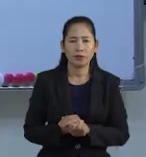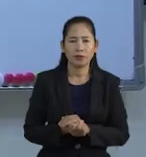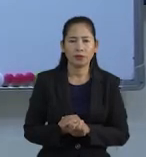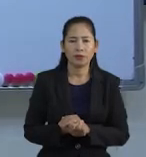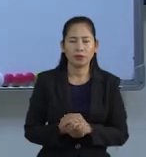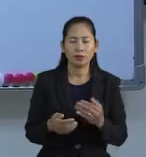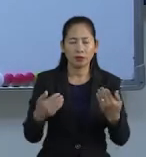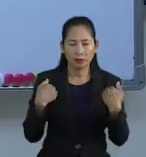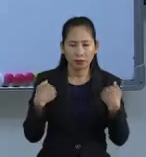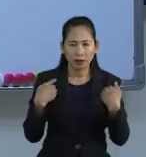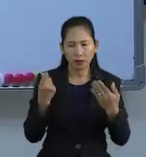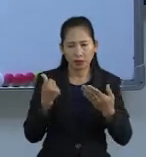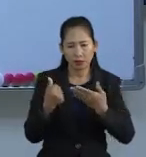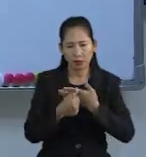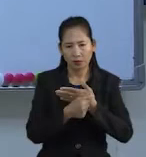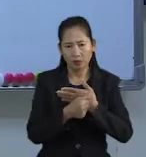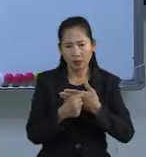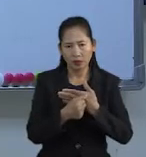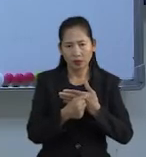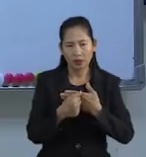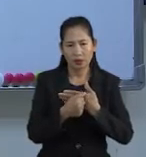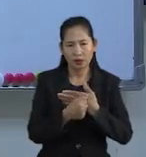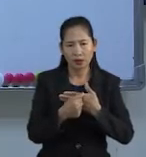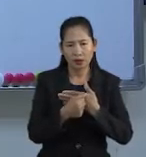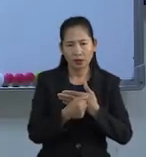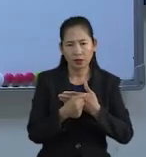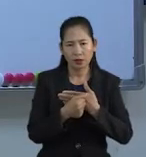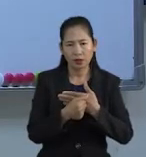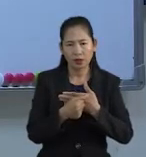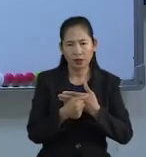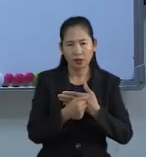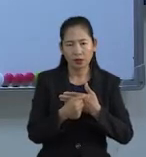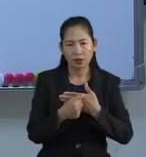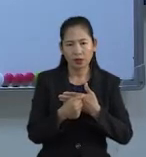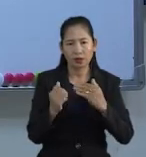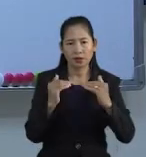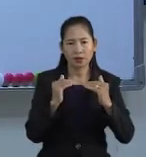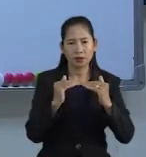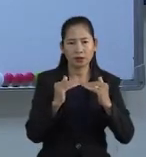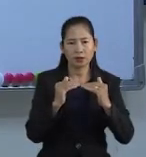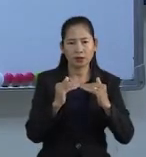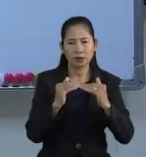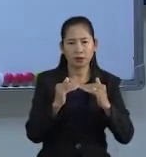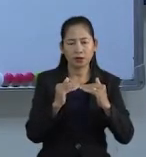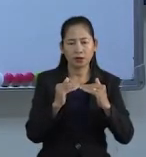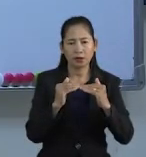bà miên làm lại má con mở con trai mở con bà miên làm lại